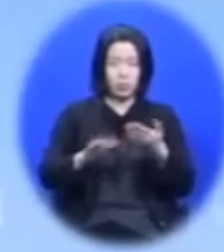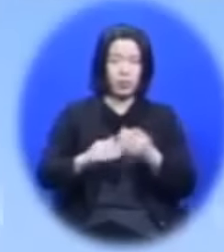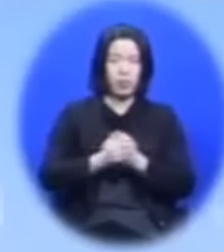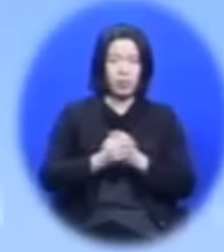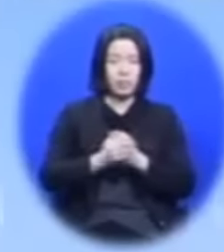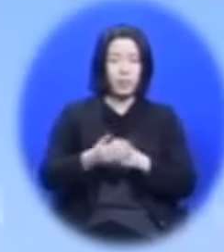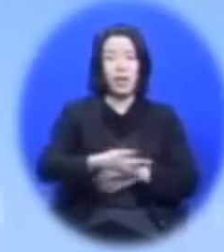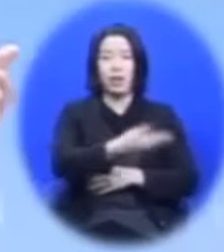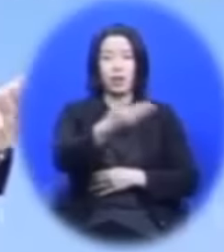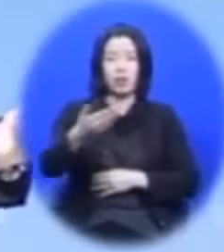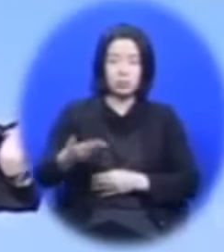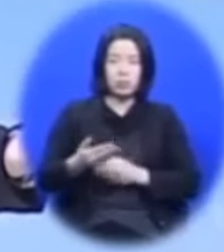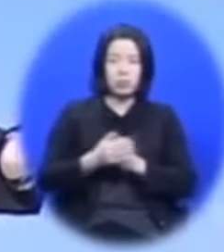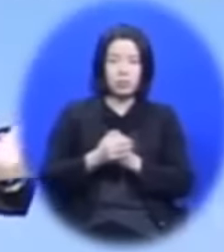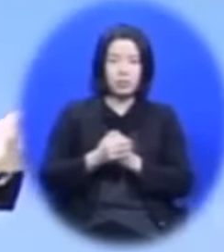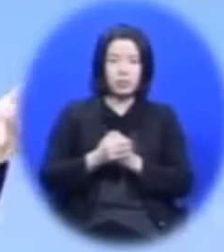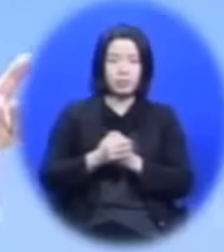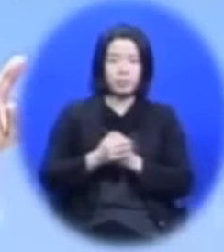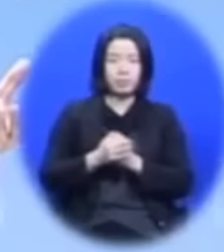여러분,